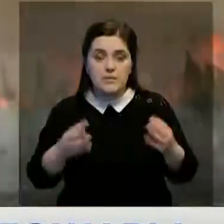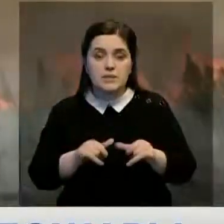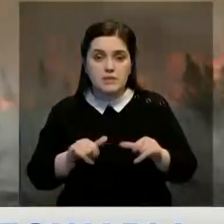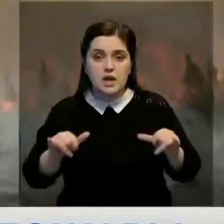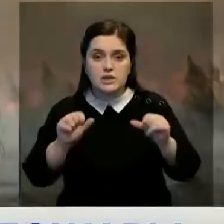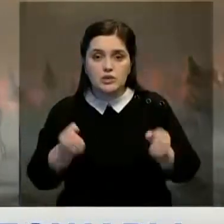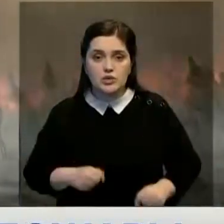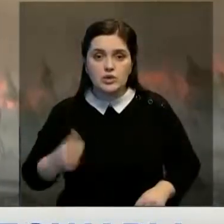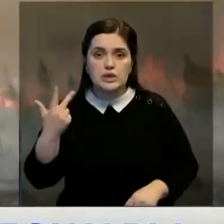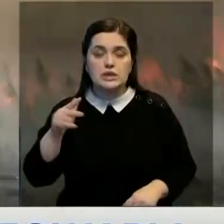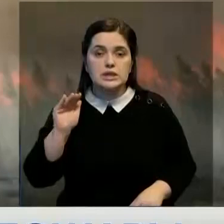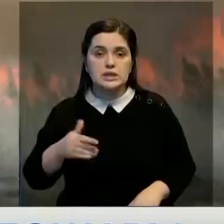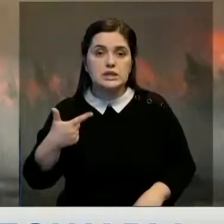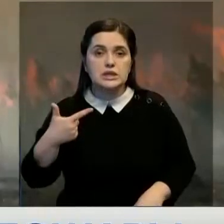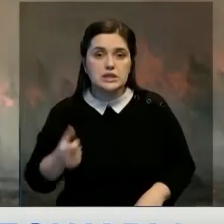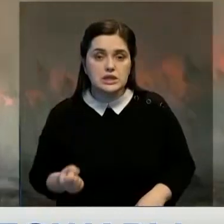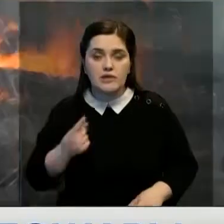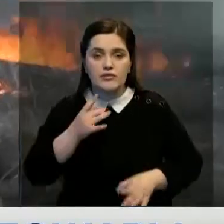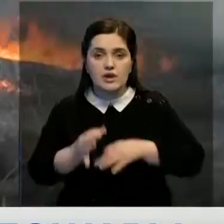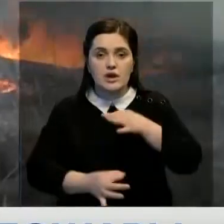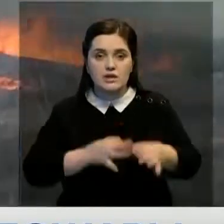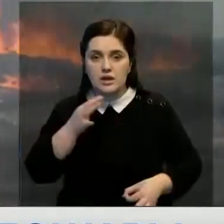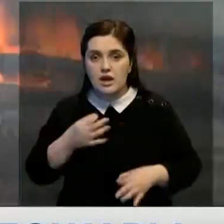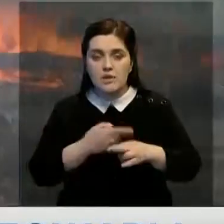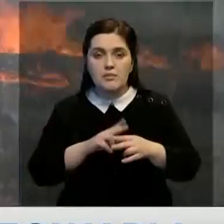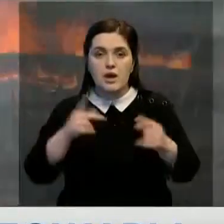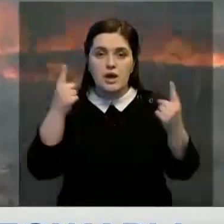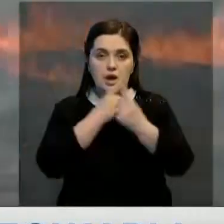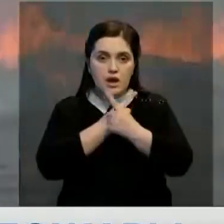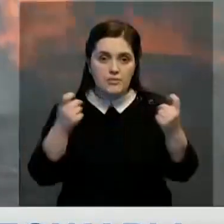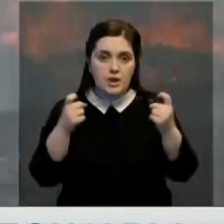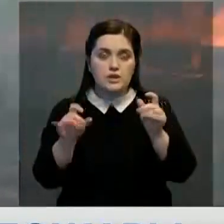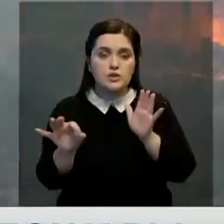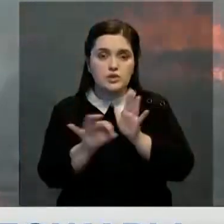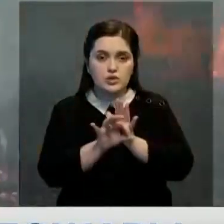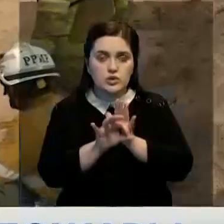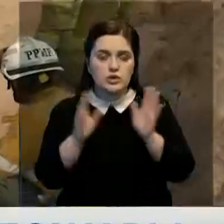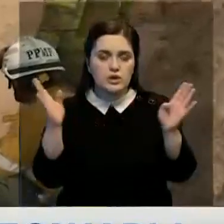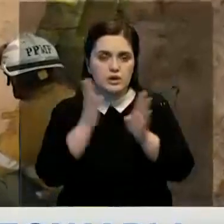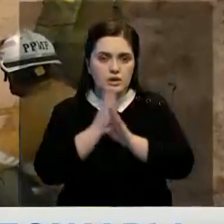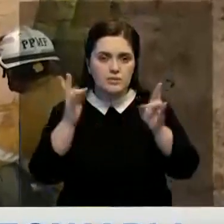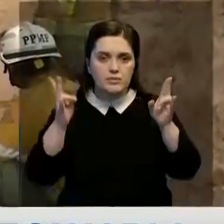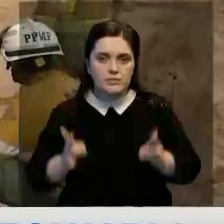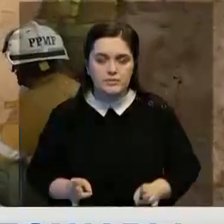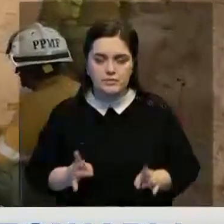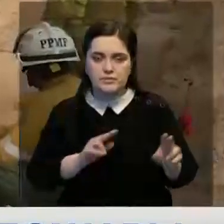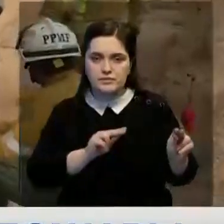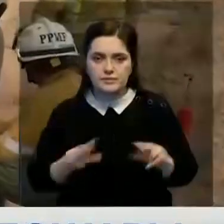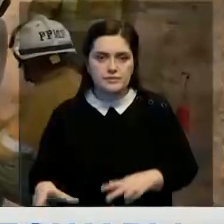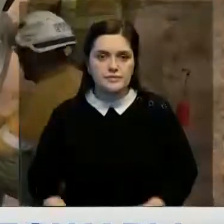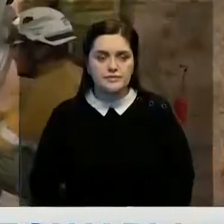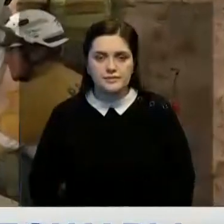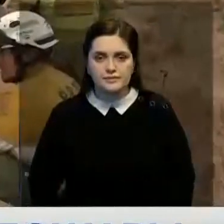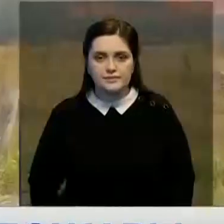Пламя распространяется со скоростью 30 тысяч гектаров в сутки. Регион объявлен зоной экологического бедствия.